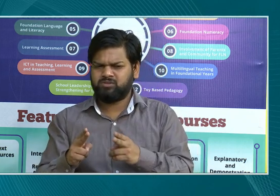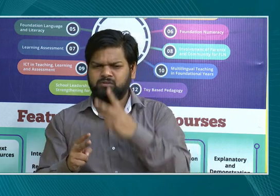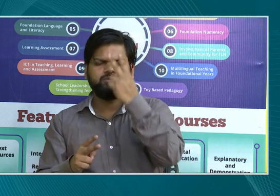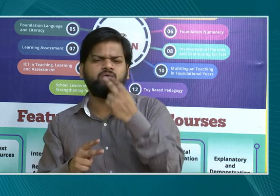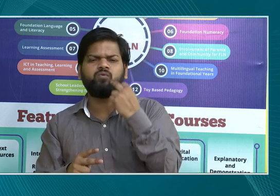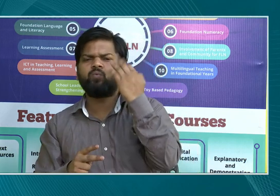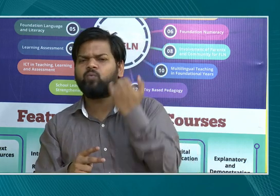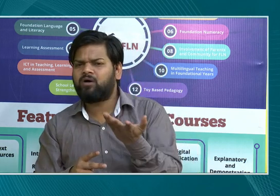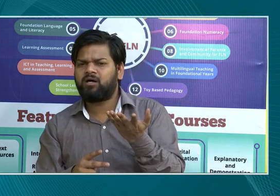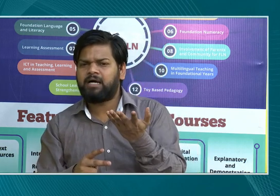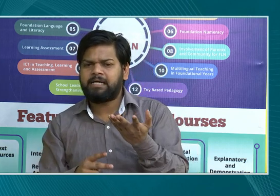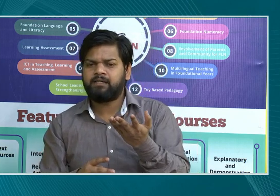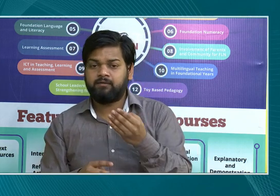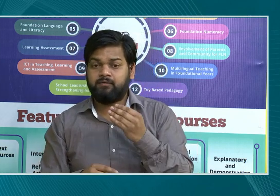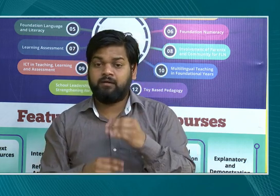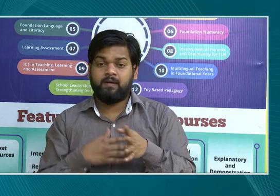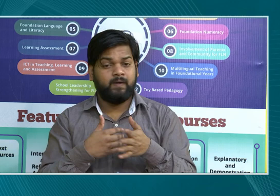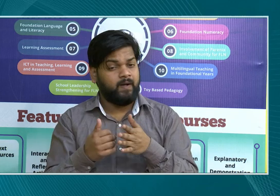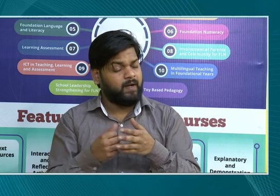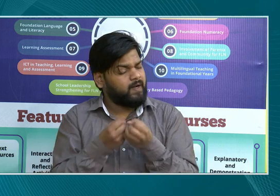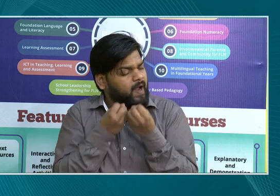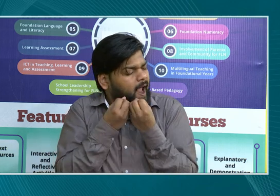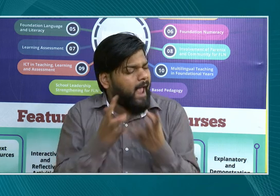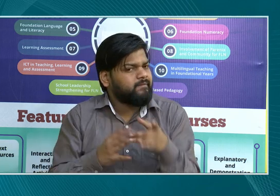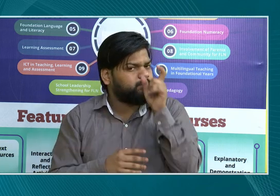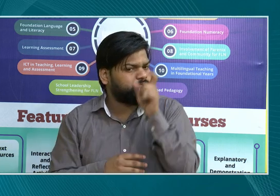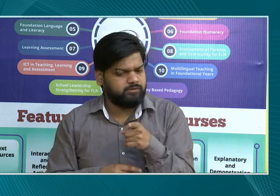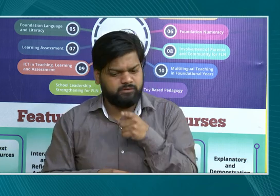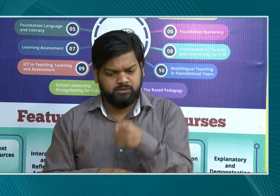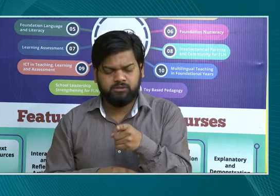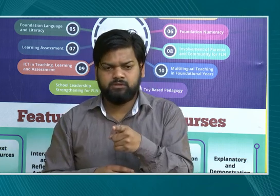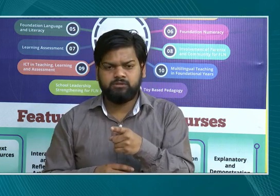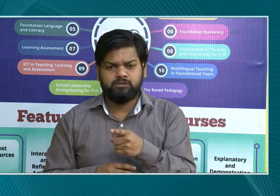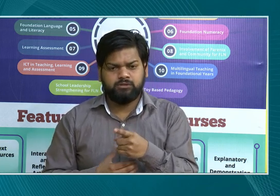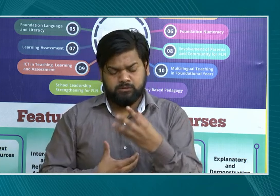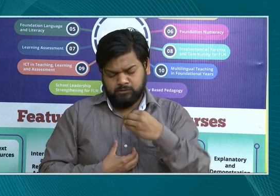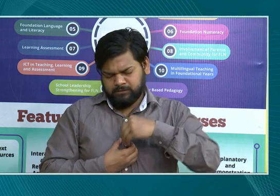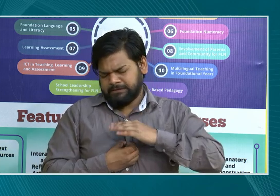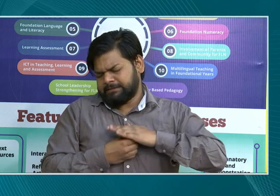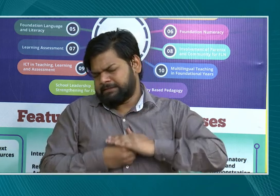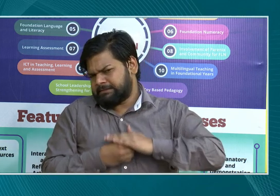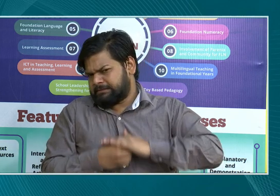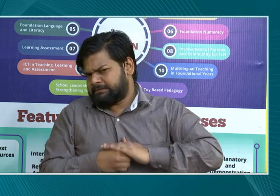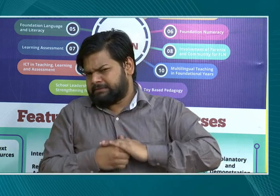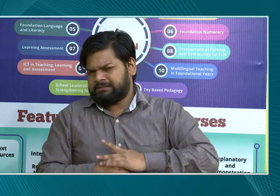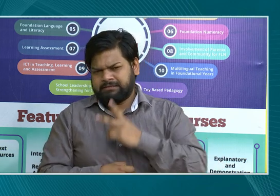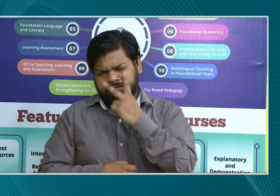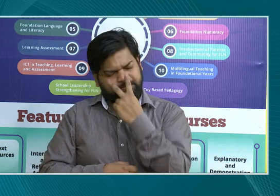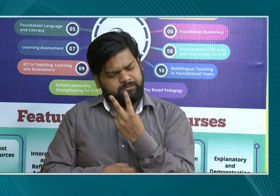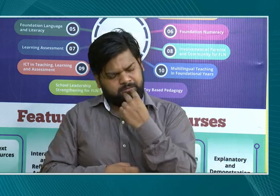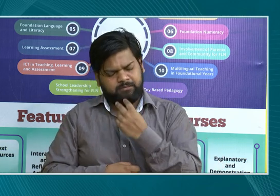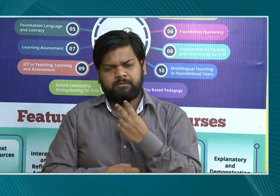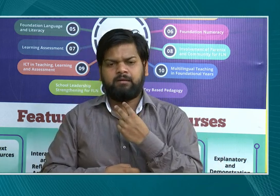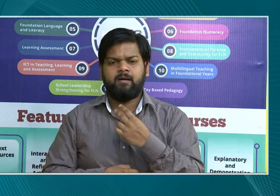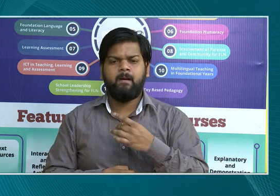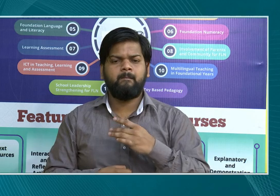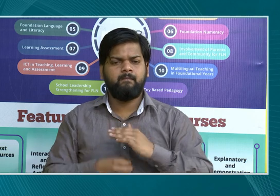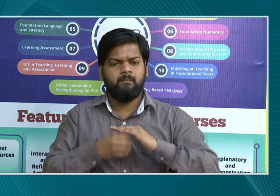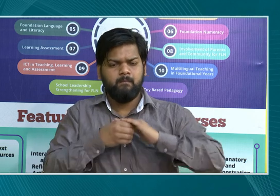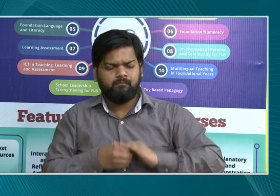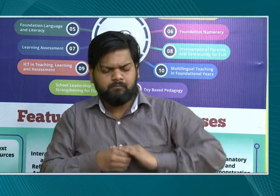का दुख निकल जाता है यदि उसको रोता नहीं है तो दुखी अंदर ही अंदर वह कुर्ता रहता है और उसके शरीर को बहुत